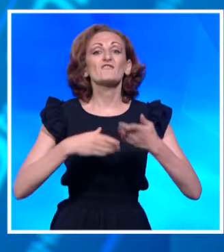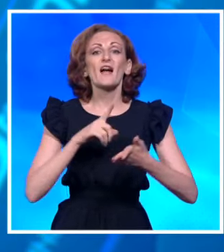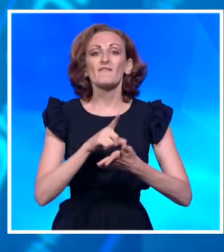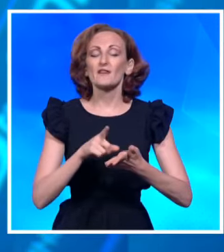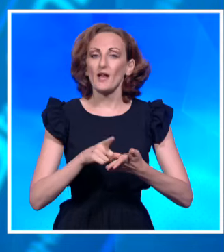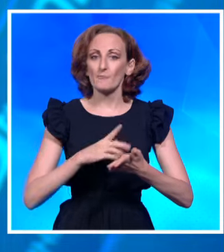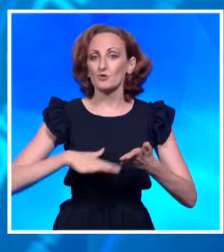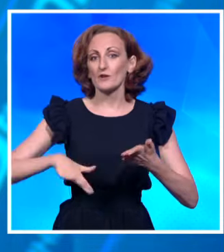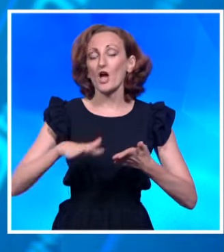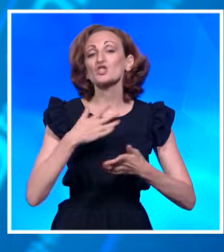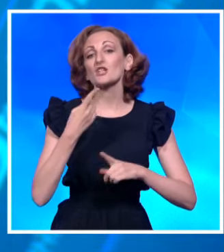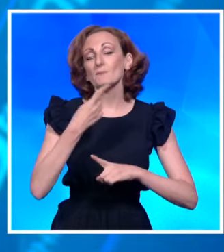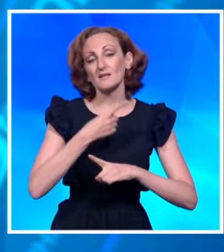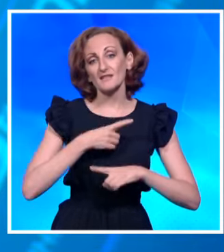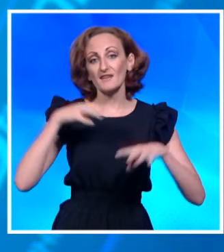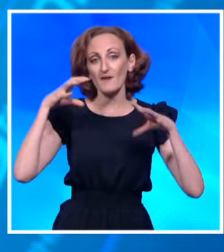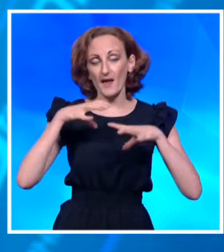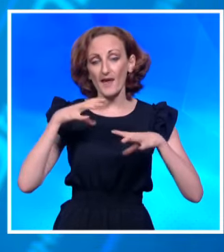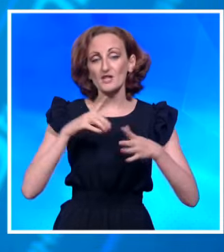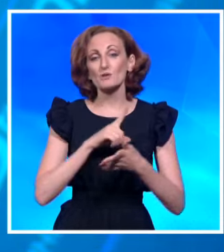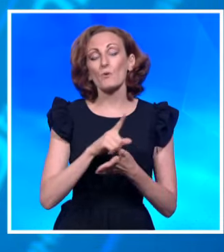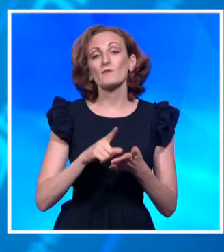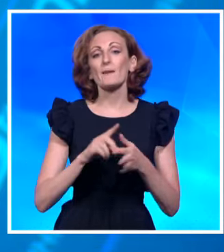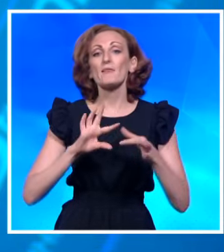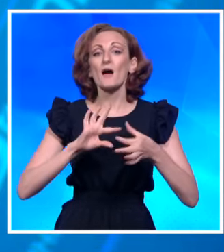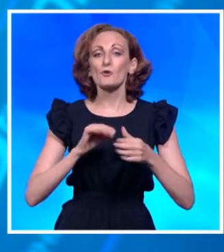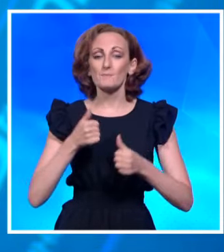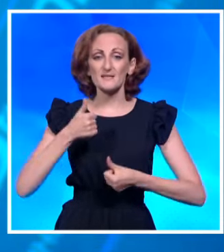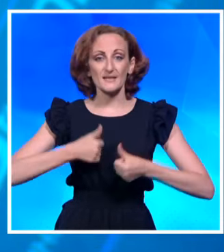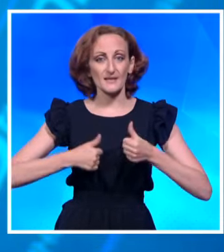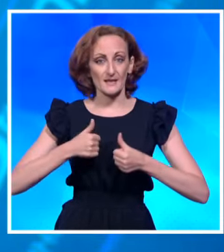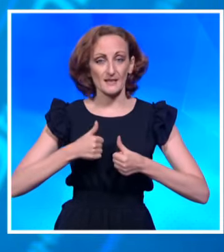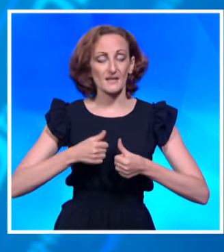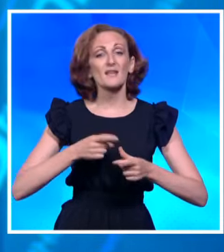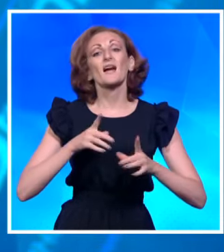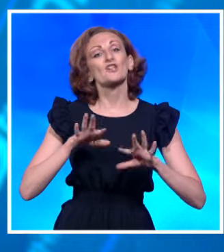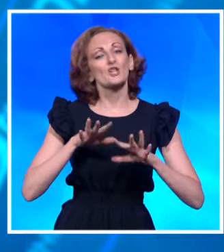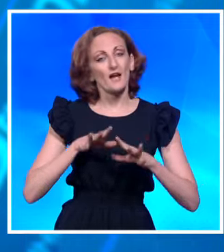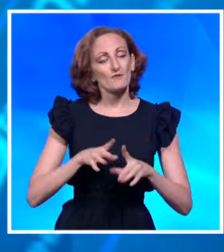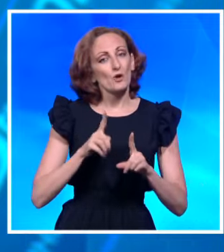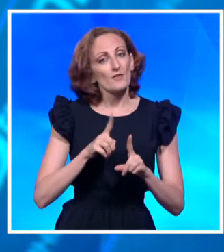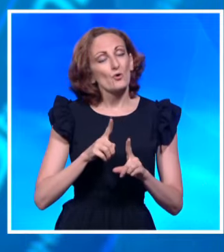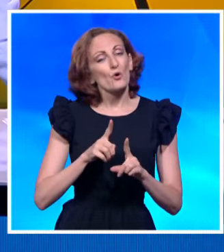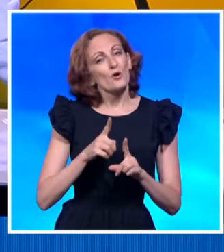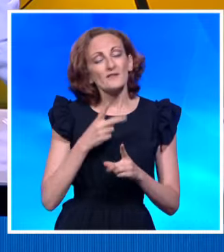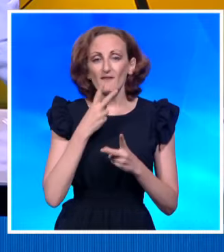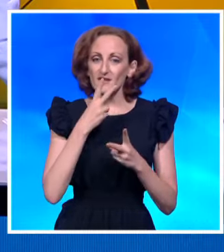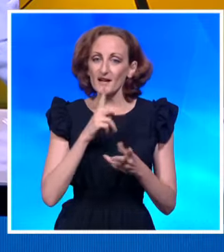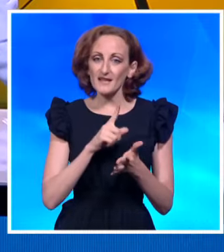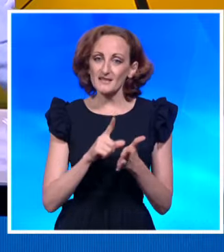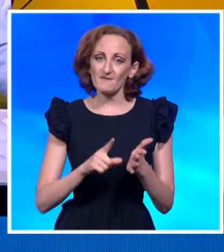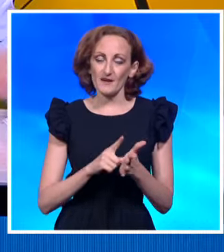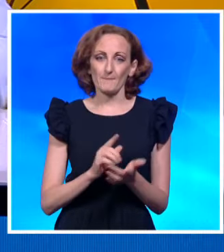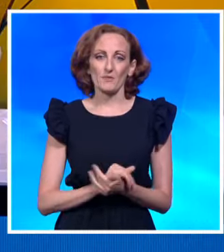има дни, в които ще има и валежи по време на Олимпийските игри, така че най-вероятно ще трябва да се съобразяват с това. Видяхме преди